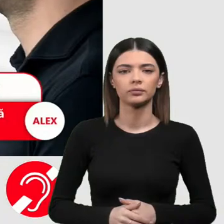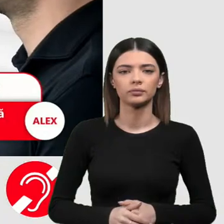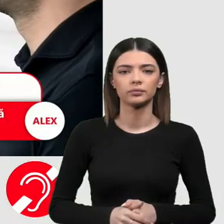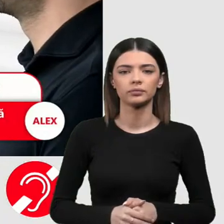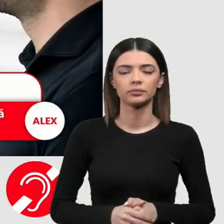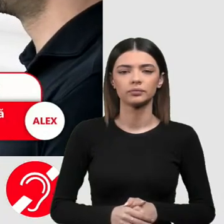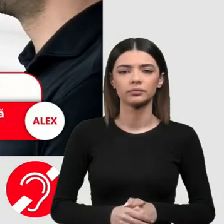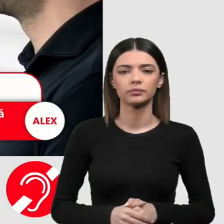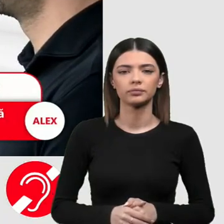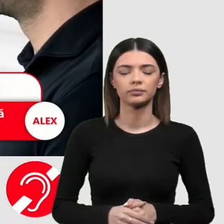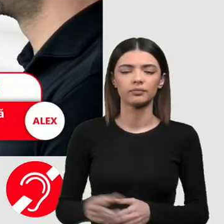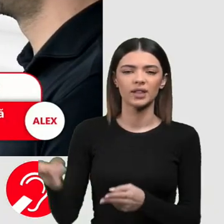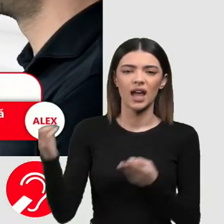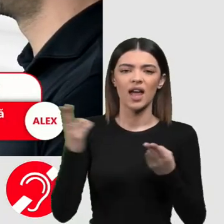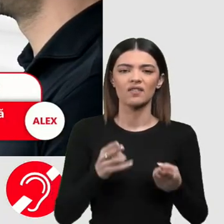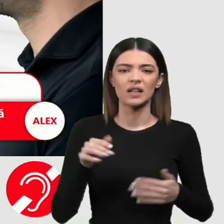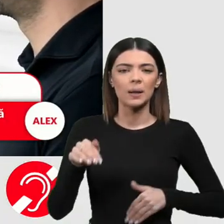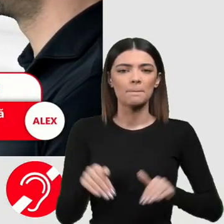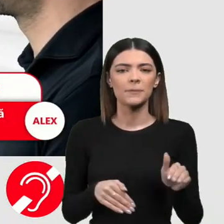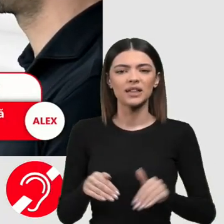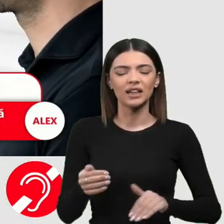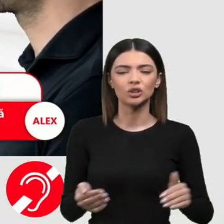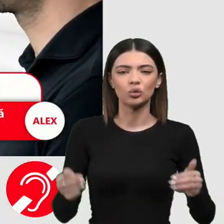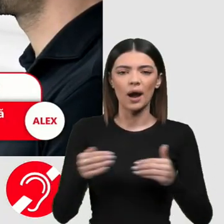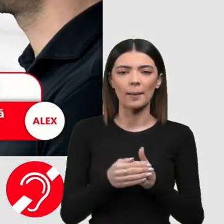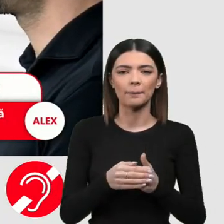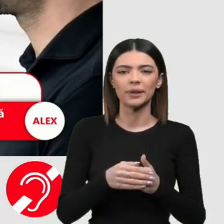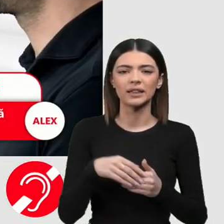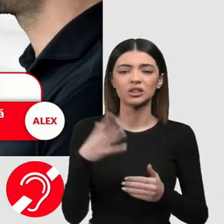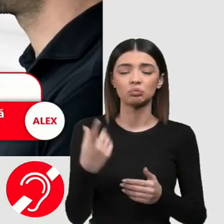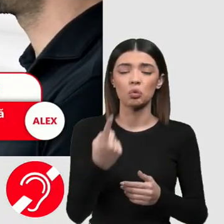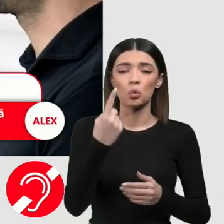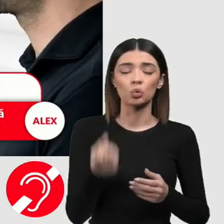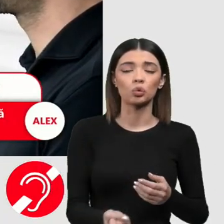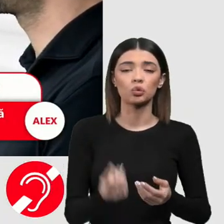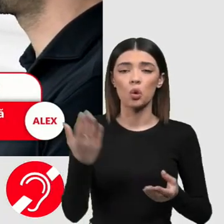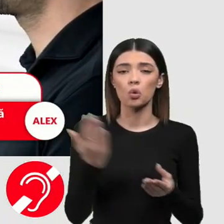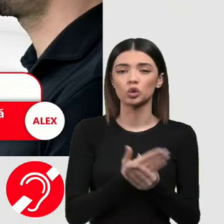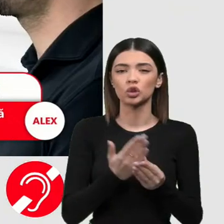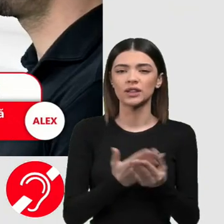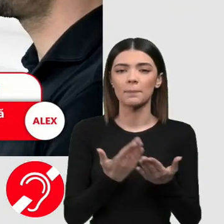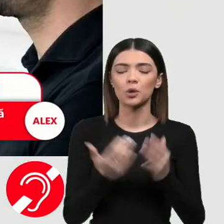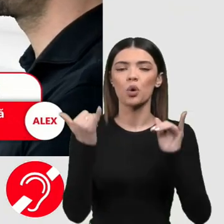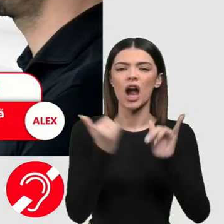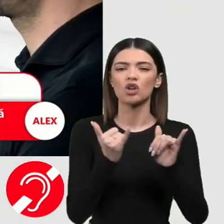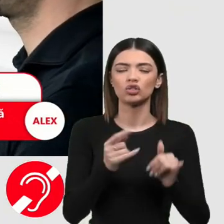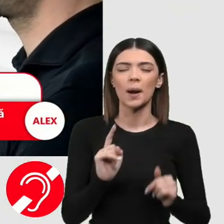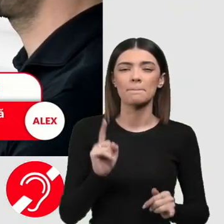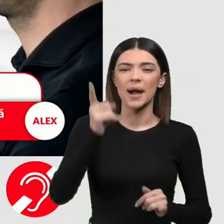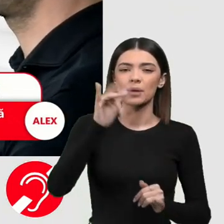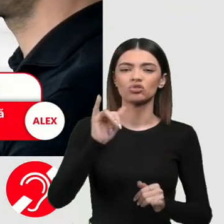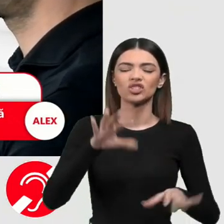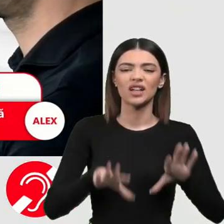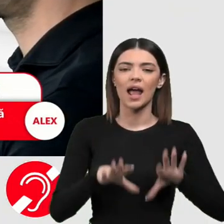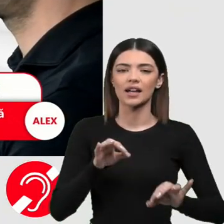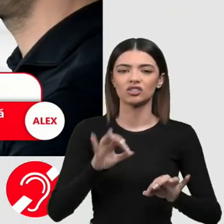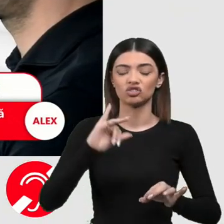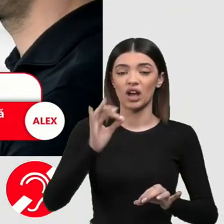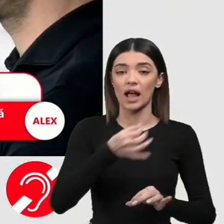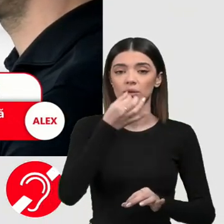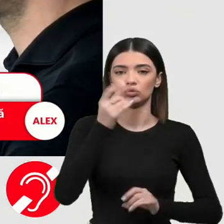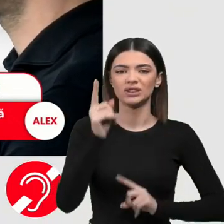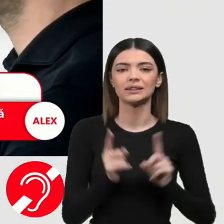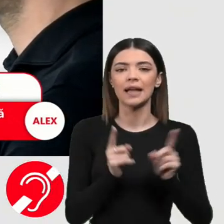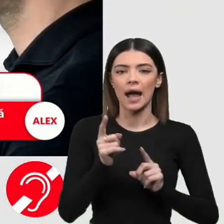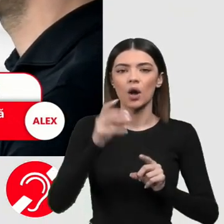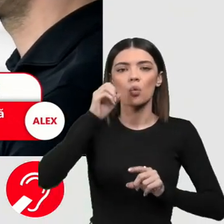A venit ministrul apărării cu un proiect pentru a fi susținut mai departe de alegători și le-a spus așa: dacă alegătorii,